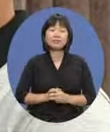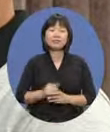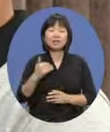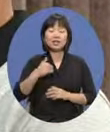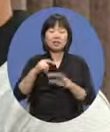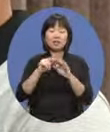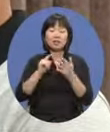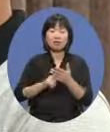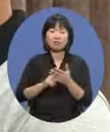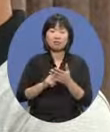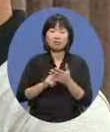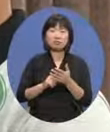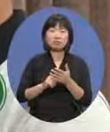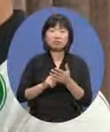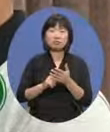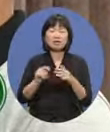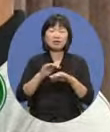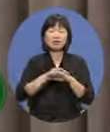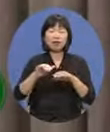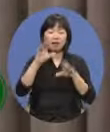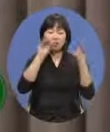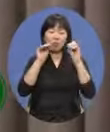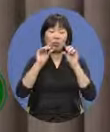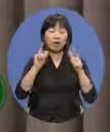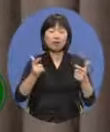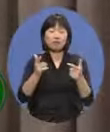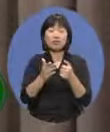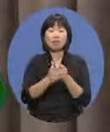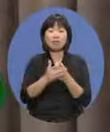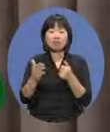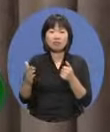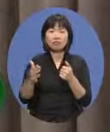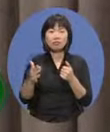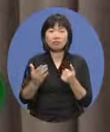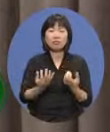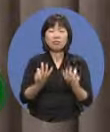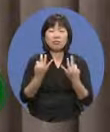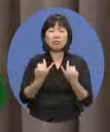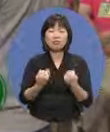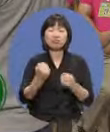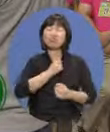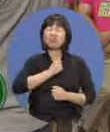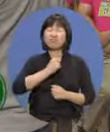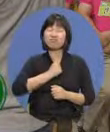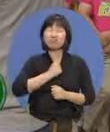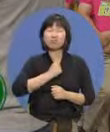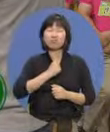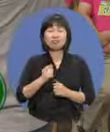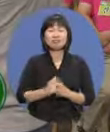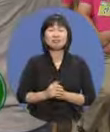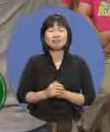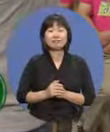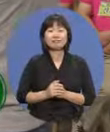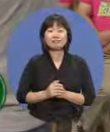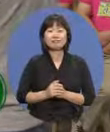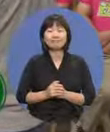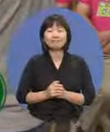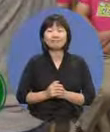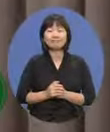내 마음을 잘 안 들어주는 것 같아서 많이 답답했어.